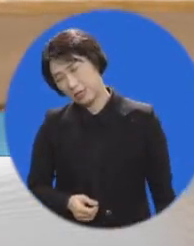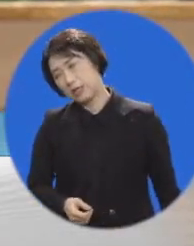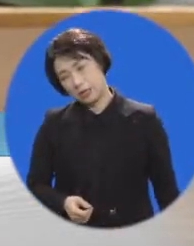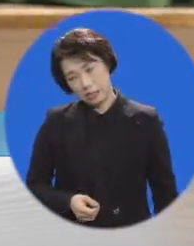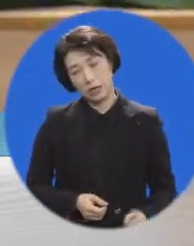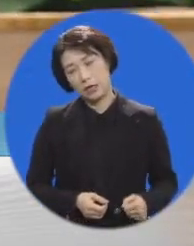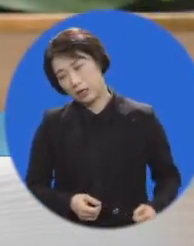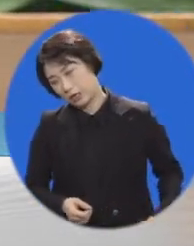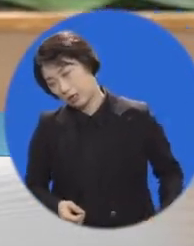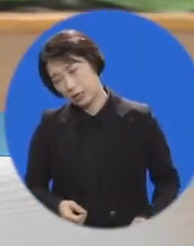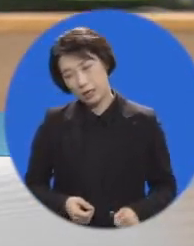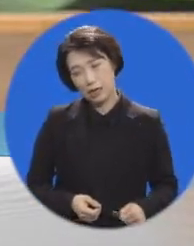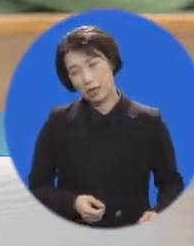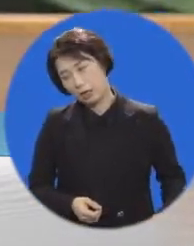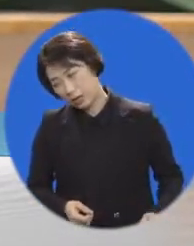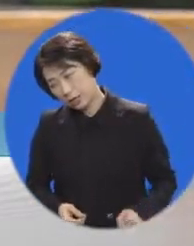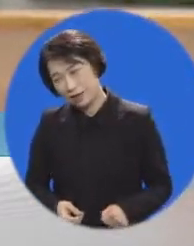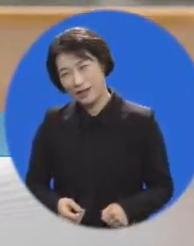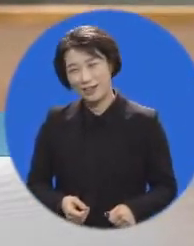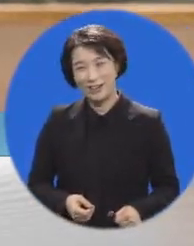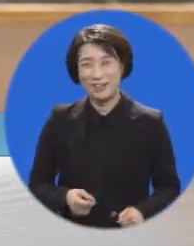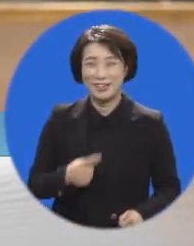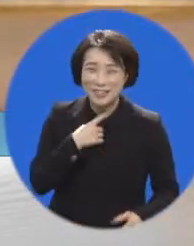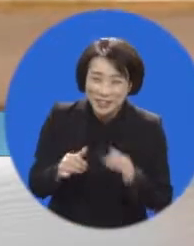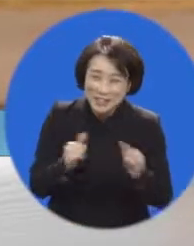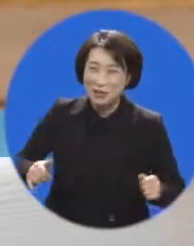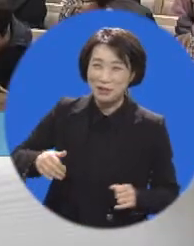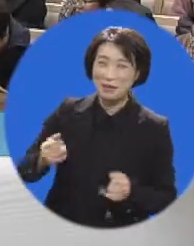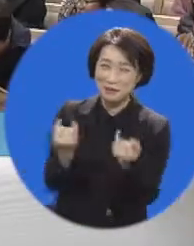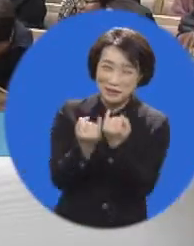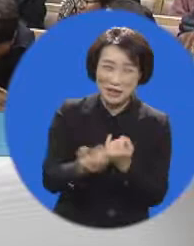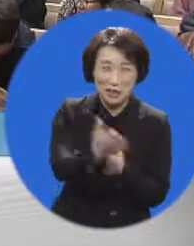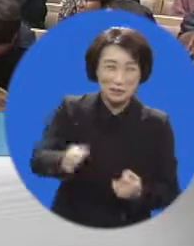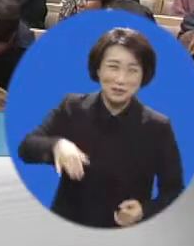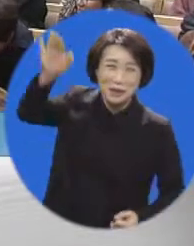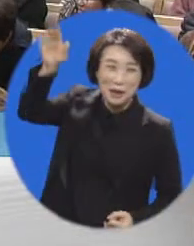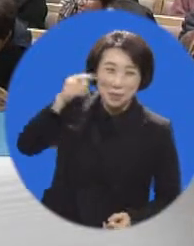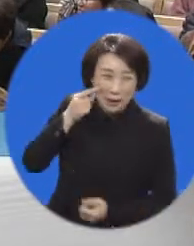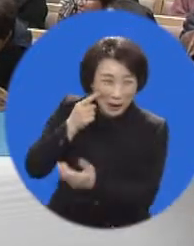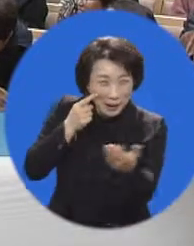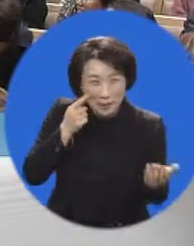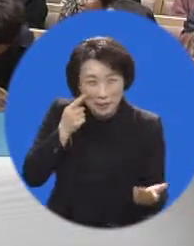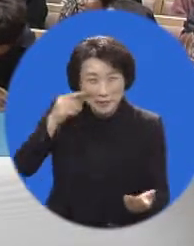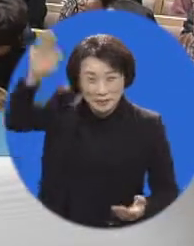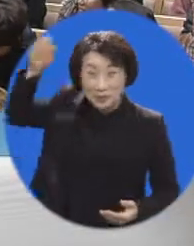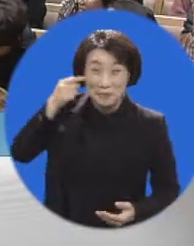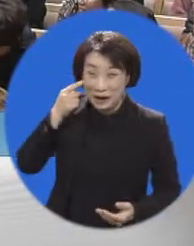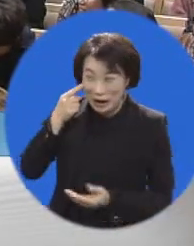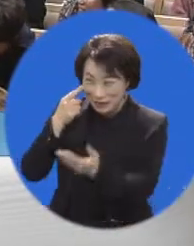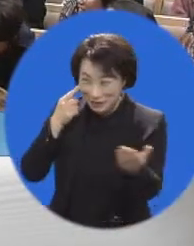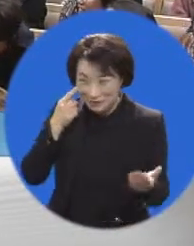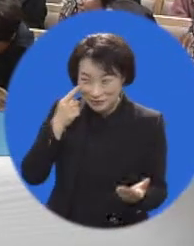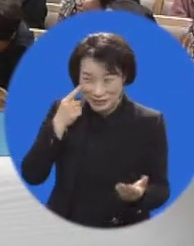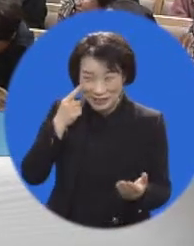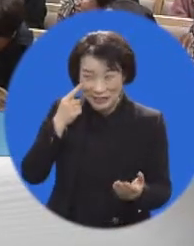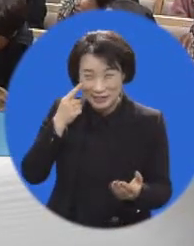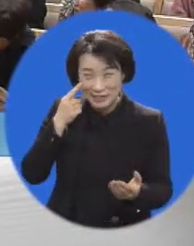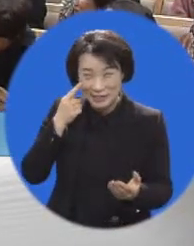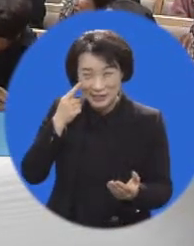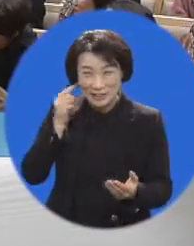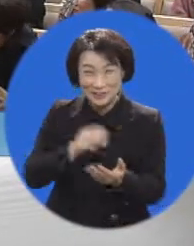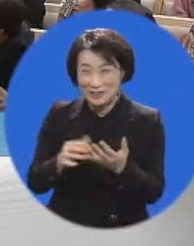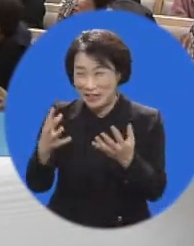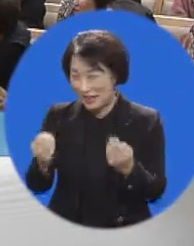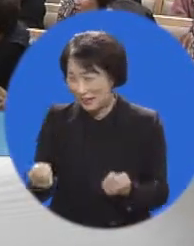이래 본 사람 손 한번 들어봐. 잘못은 한 번도 많이 예 많이